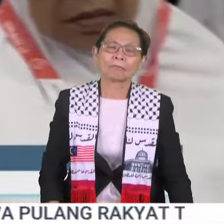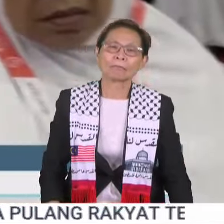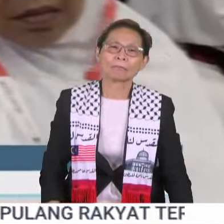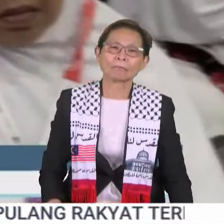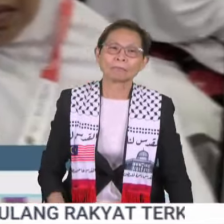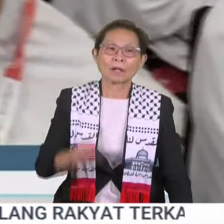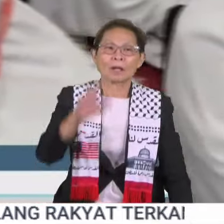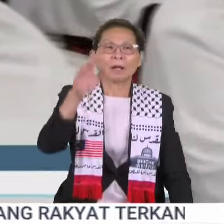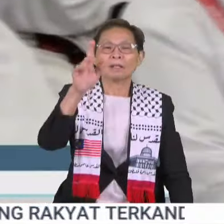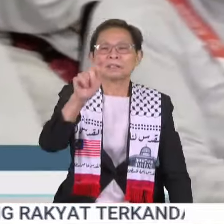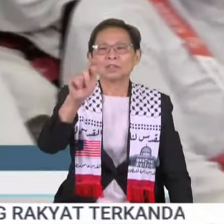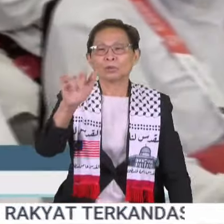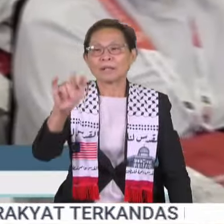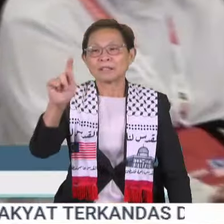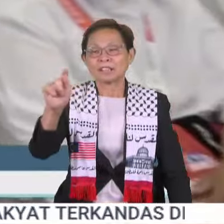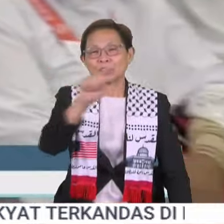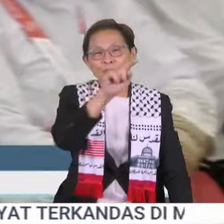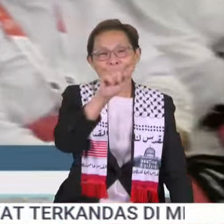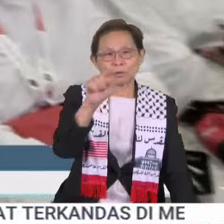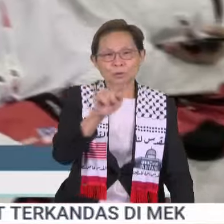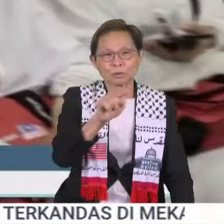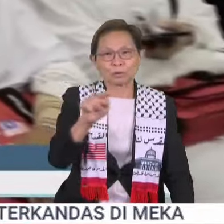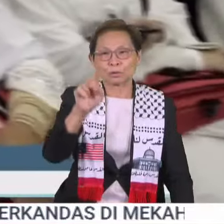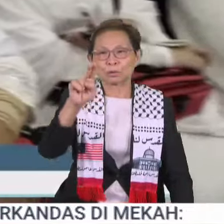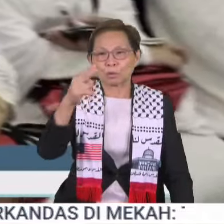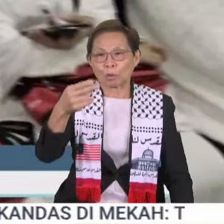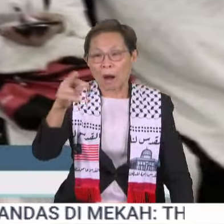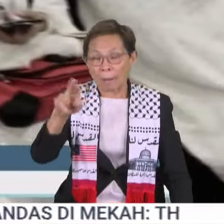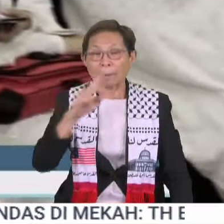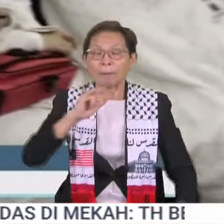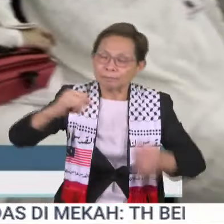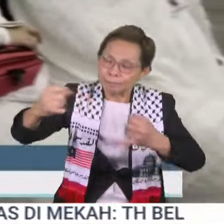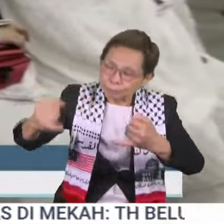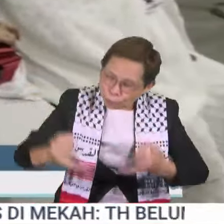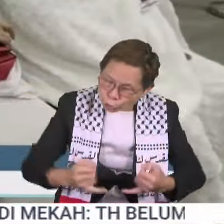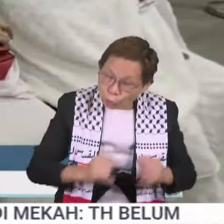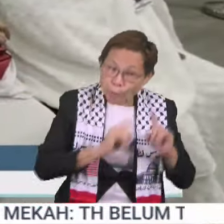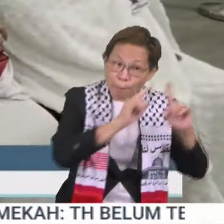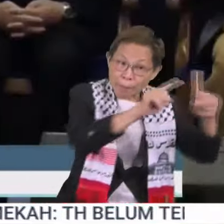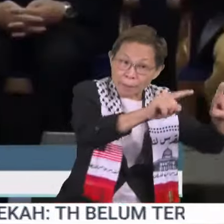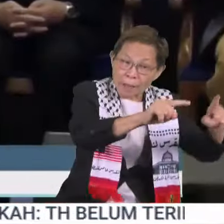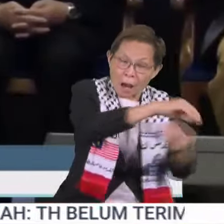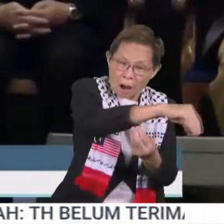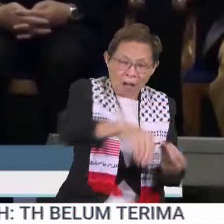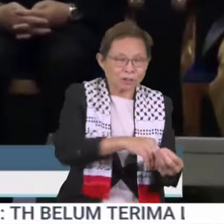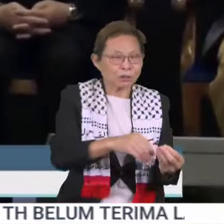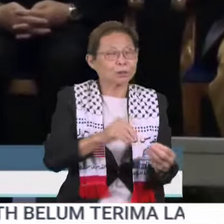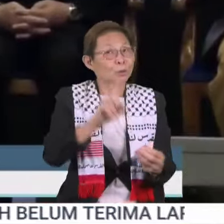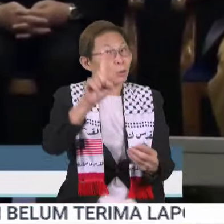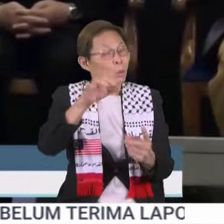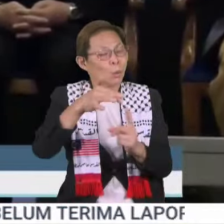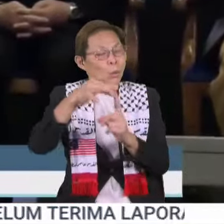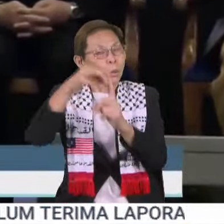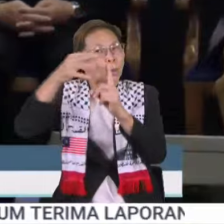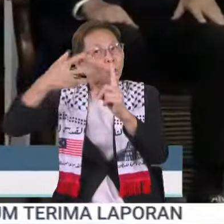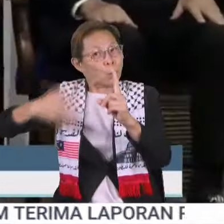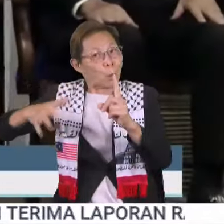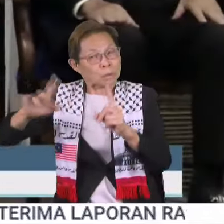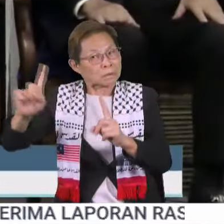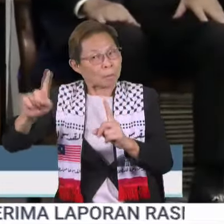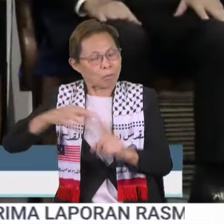Yang di-Pertua Negeri Tun Dr. Johar Datu Mahirudin berkata, jemputan menunaikan haji sesuatu yang sangat istimewa dan tidak